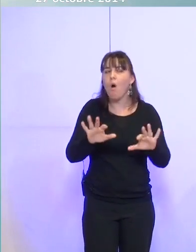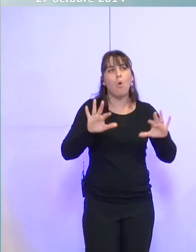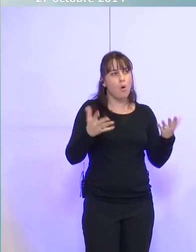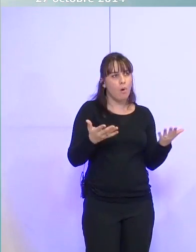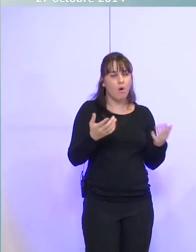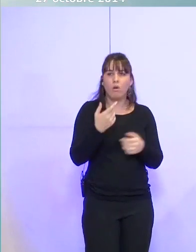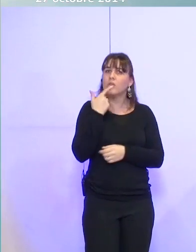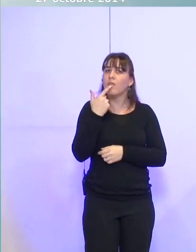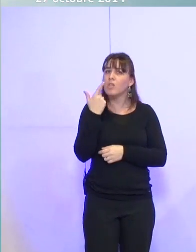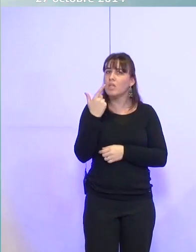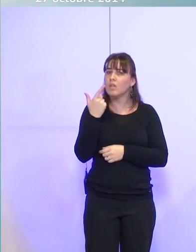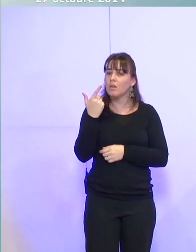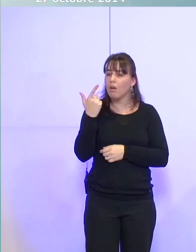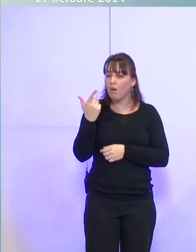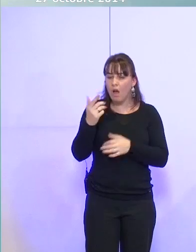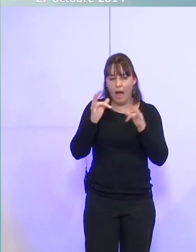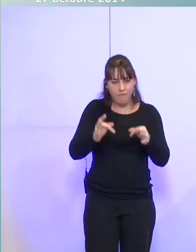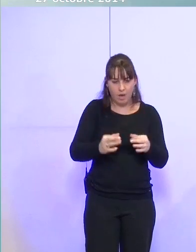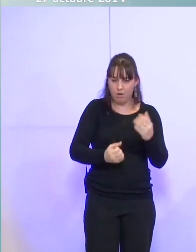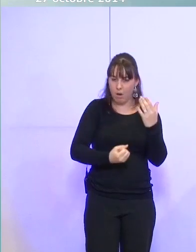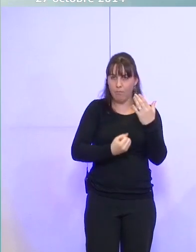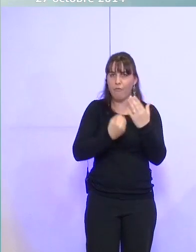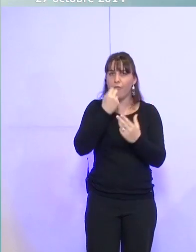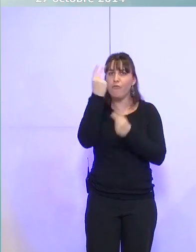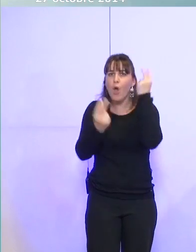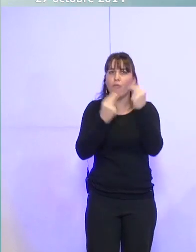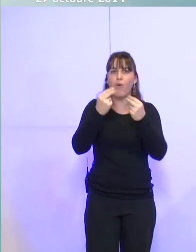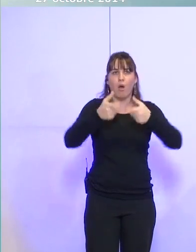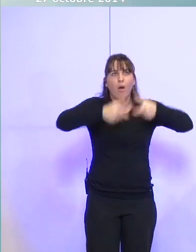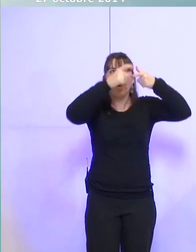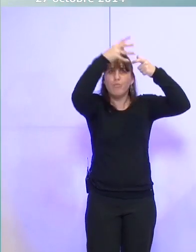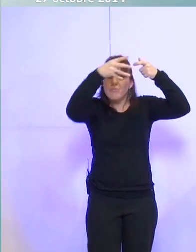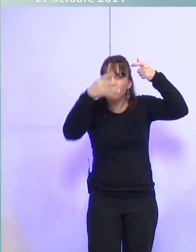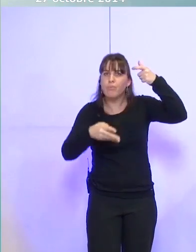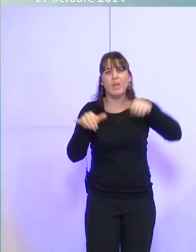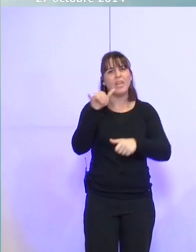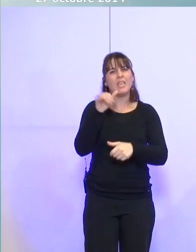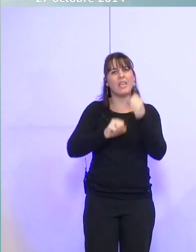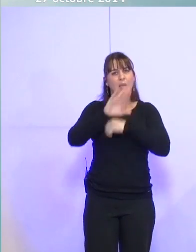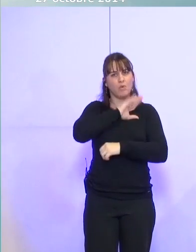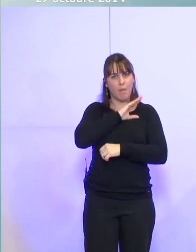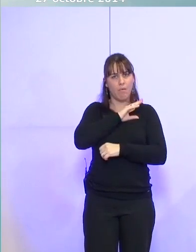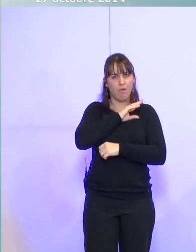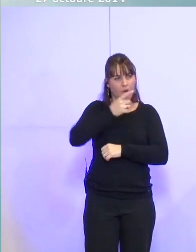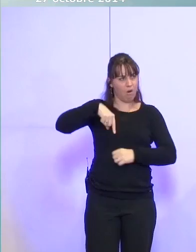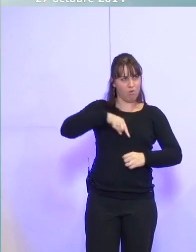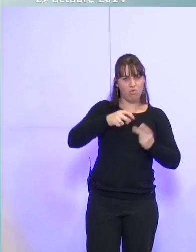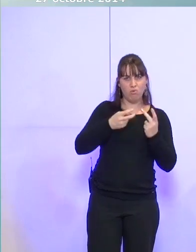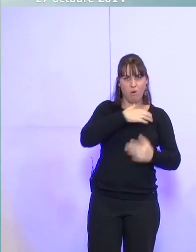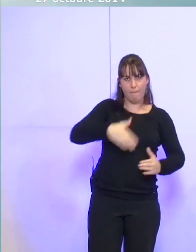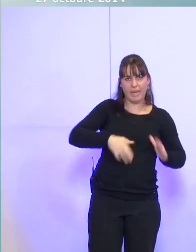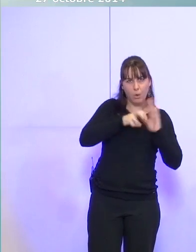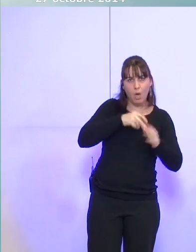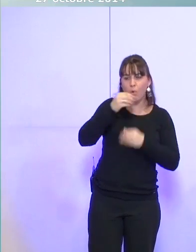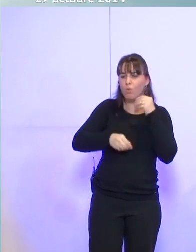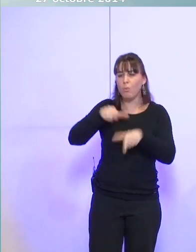À qui sera donnée la propriété de tous ces massifs ? À la ville, aux citoyens ? Qui sera légalement responsable lors d'un éventuel